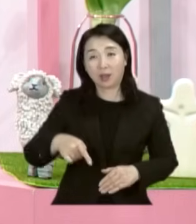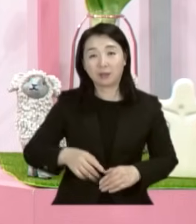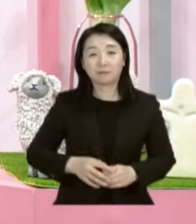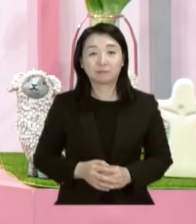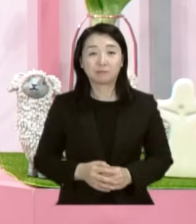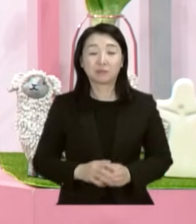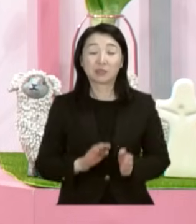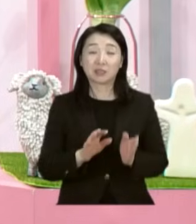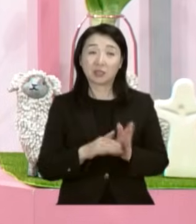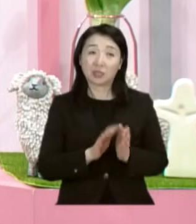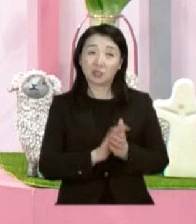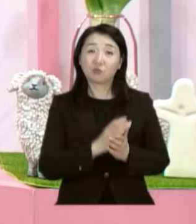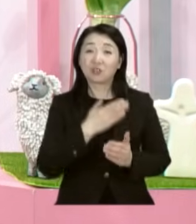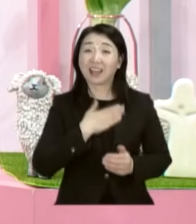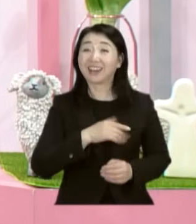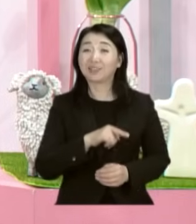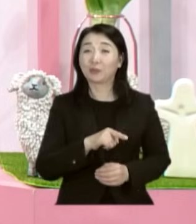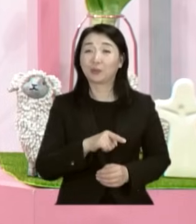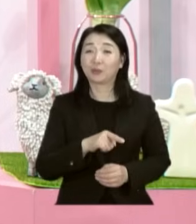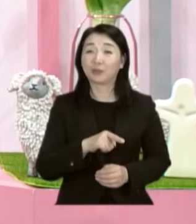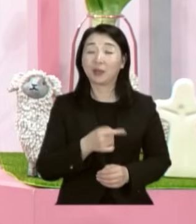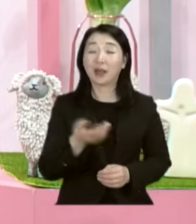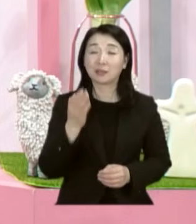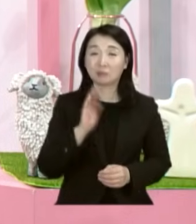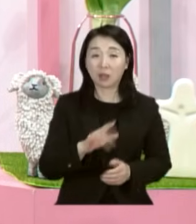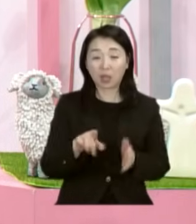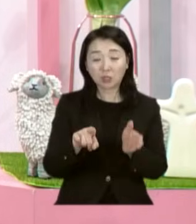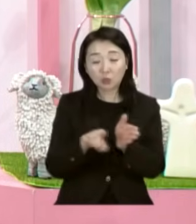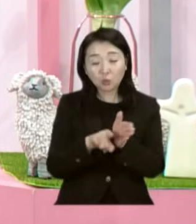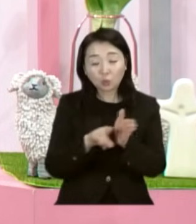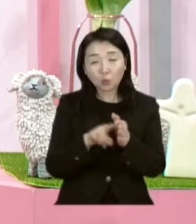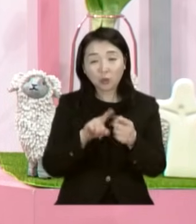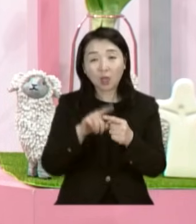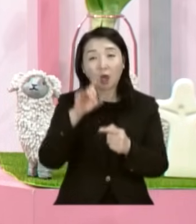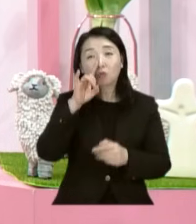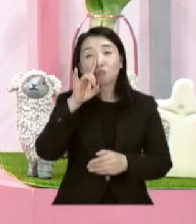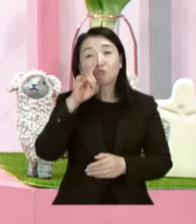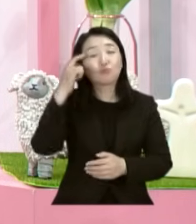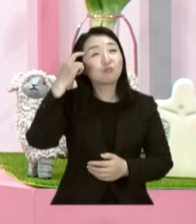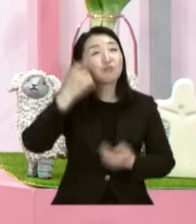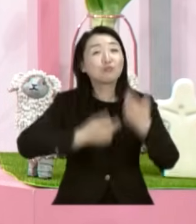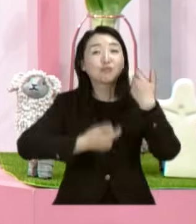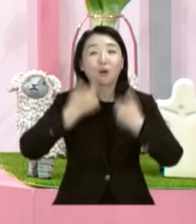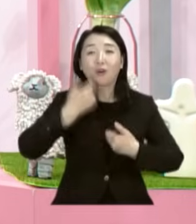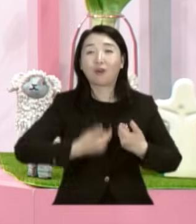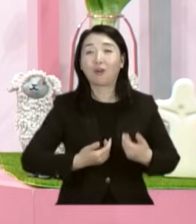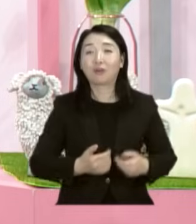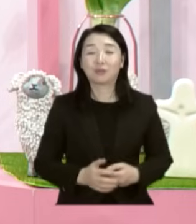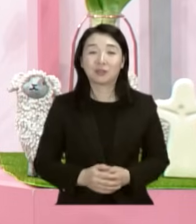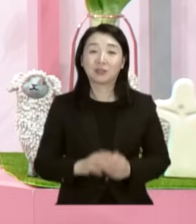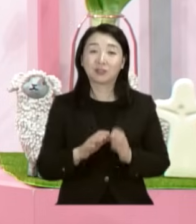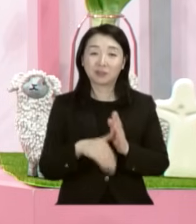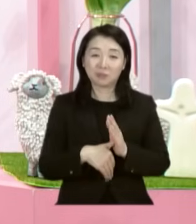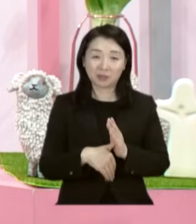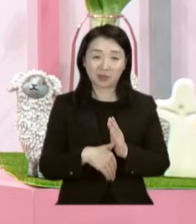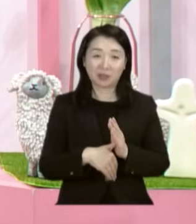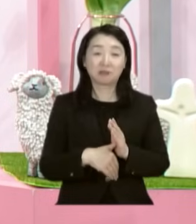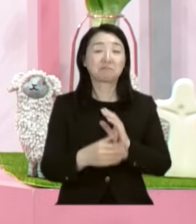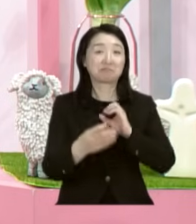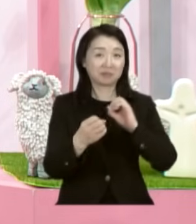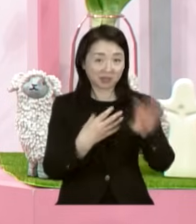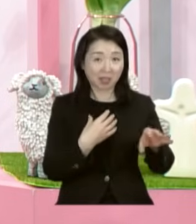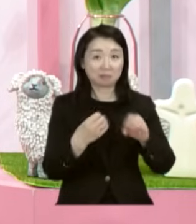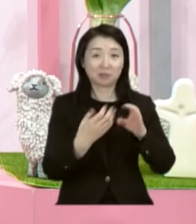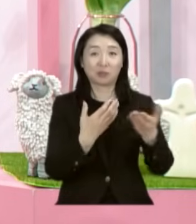하니까 그때 알았어요 친구들이 이제 근데 이제 하나 둘씩 기독교에 대한 증을 물어보더라고요 그 그럴 때마다